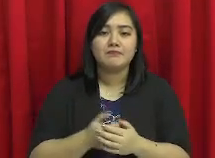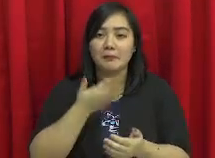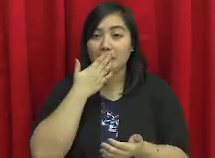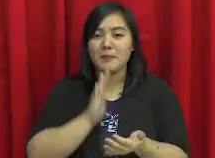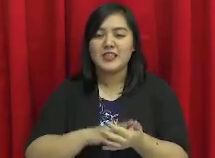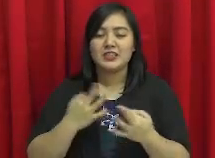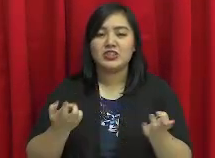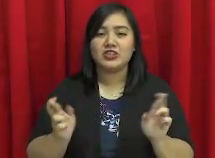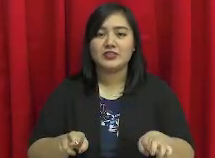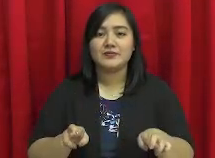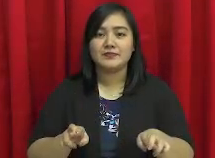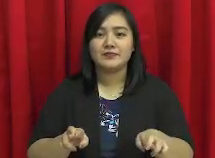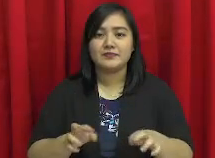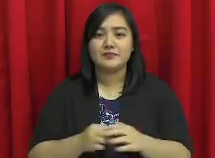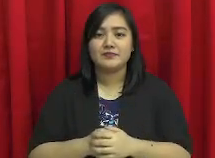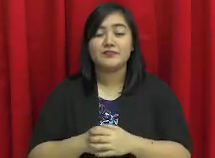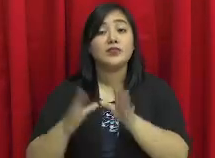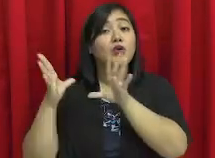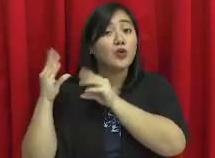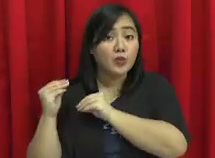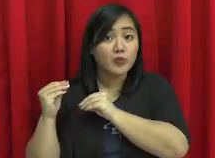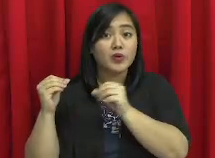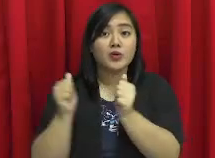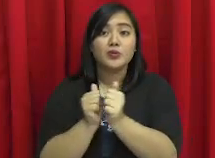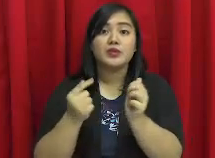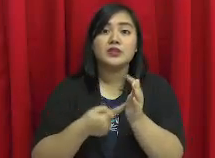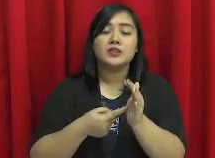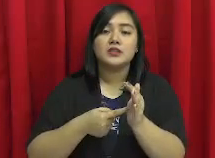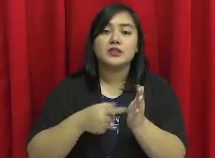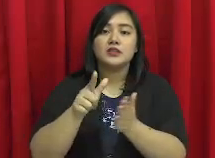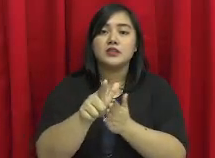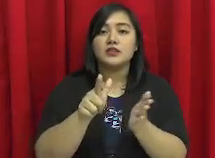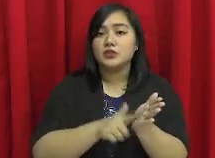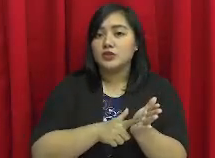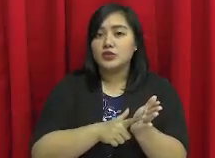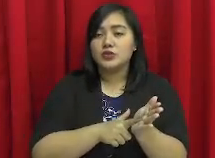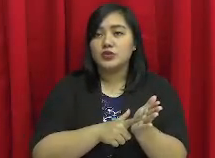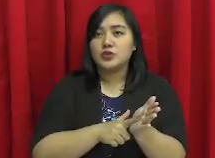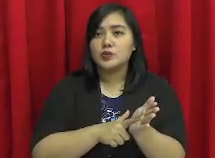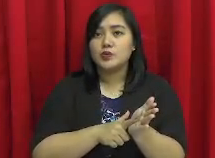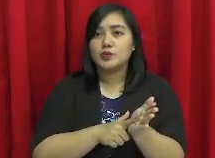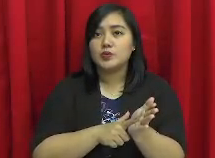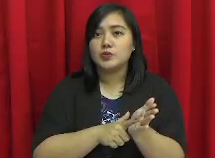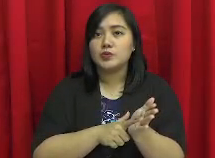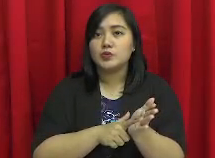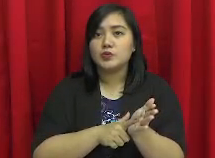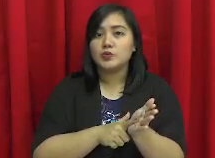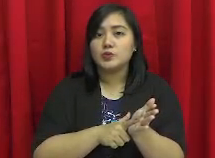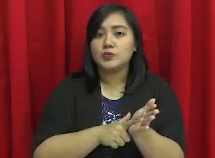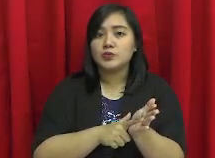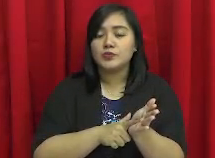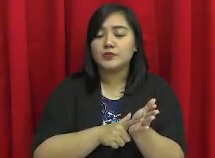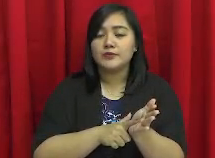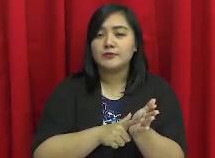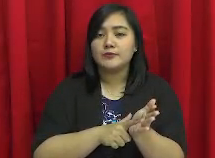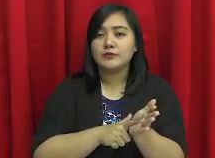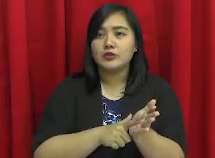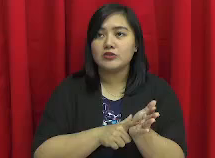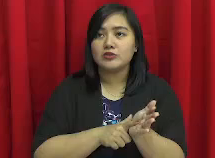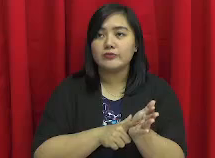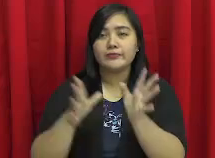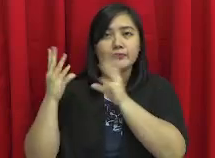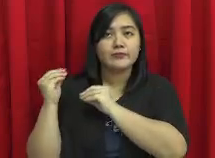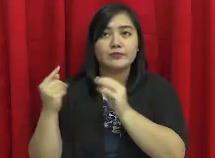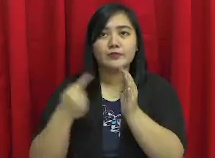sana with this lesson na natutunan po natin dito sa kay Adam at Eve, magmulat po sa atin to bilang leader